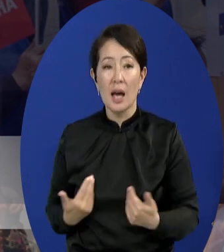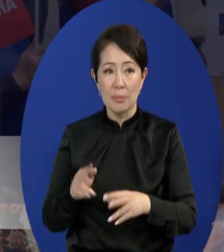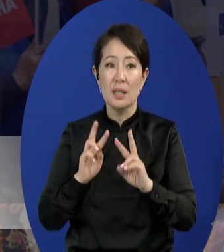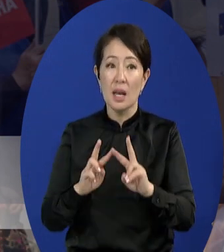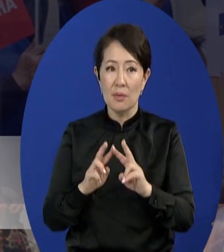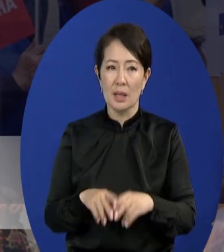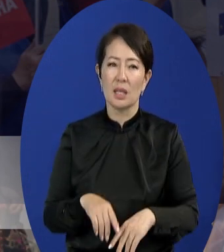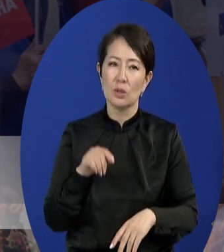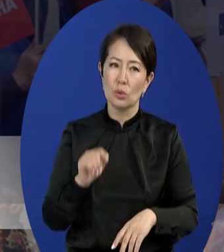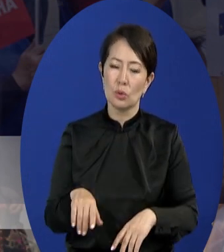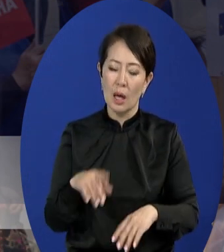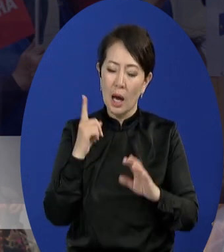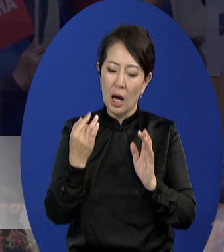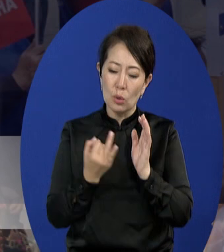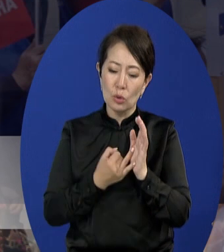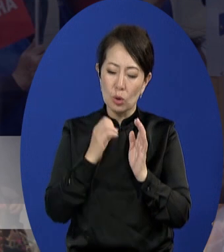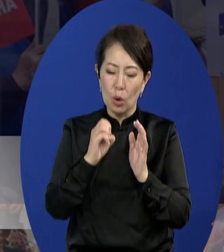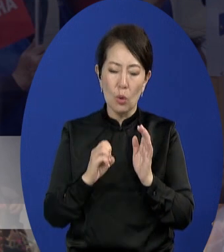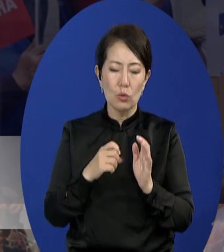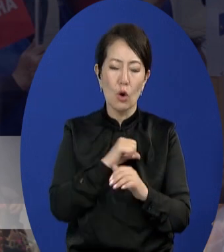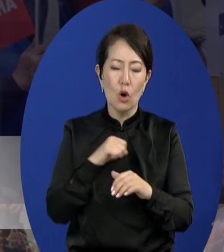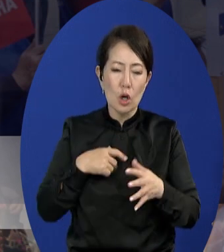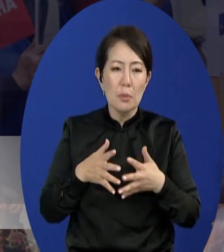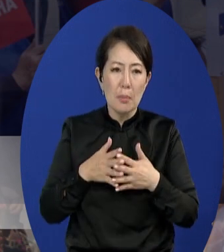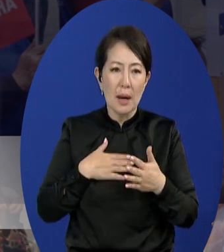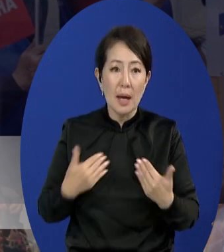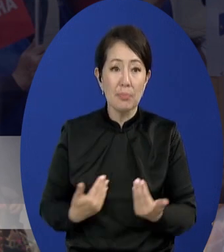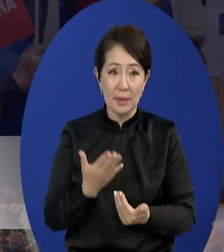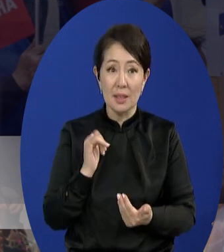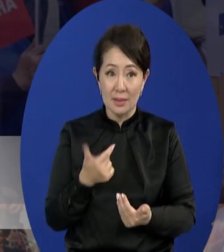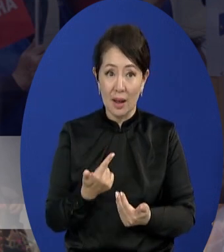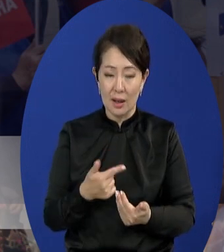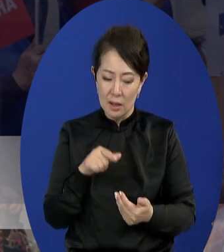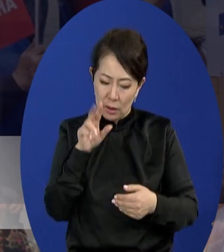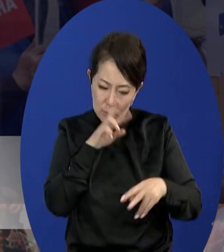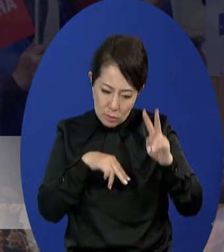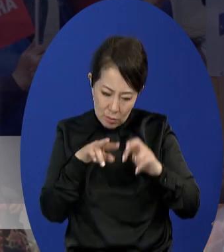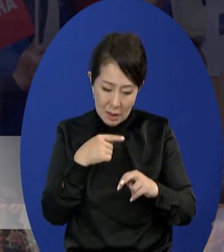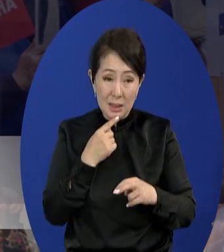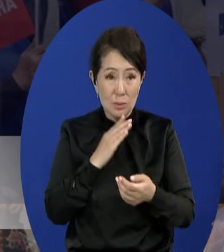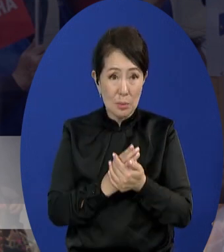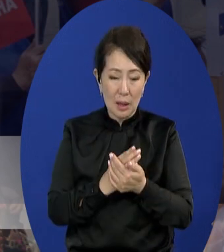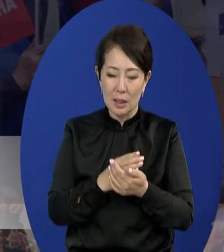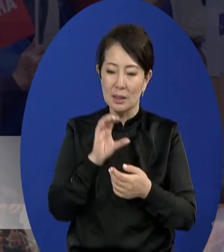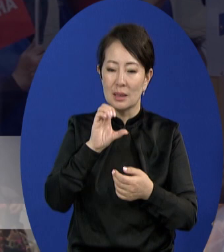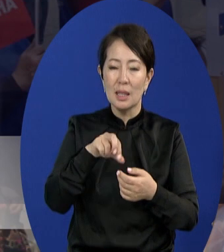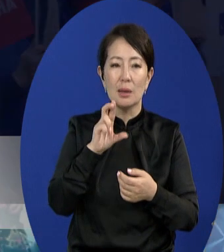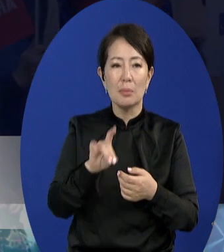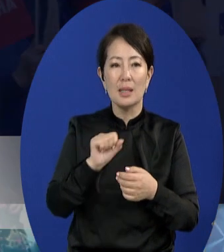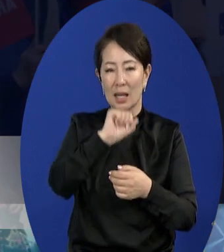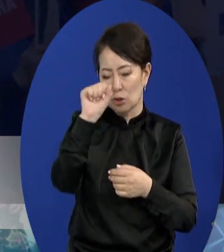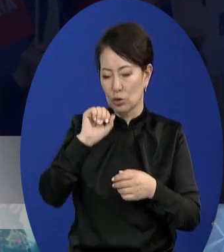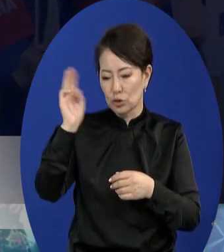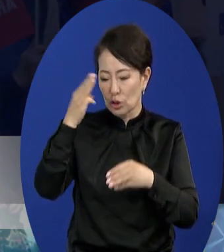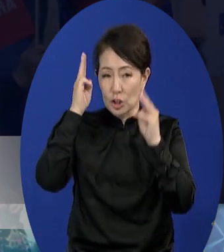байна. Харин тэгвэл ердөө 17% нь өөрийн гэсэн орон сууцанд амьдарч байна. Нөхцөл байдал хүнд байгаа үед салбарын асуудлыг тодорхой шийдэж өгөхийг